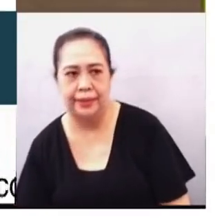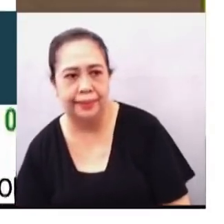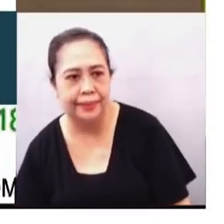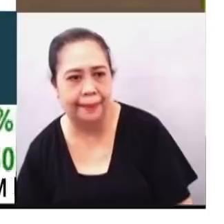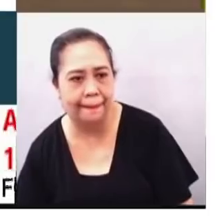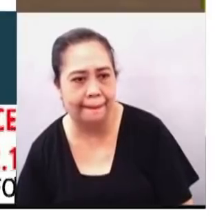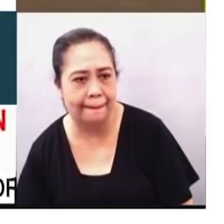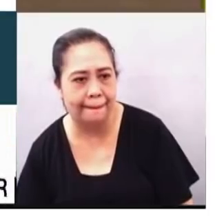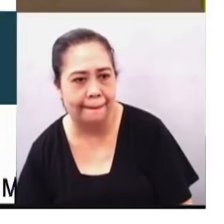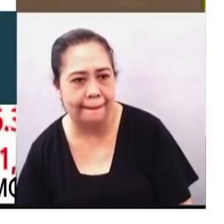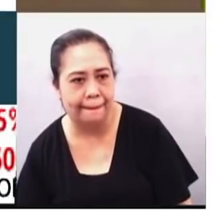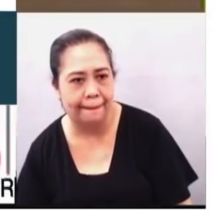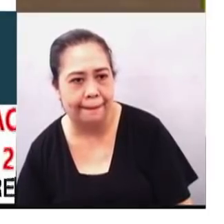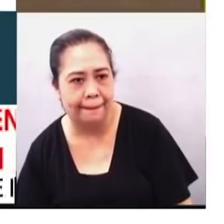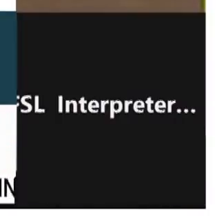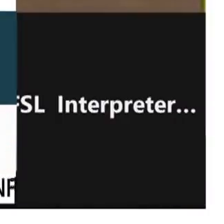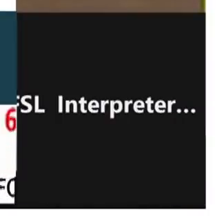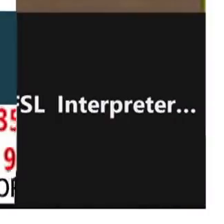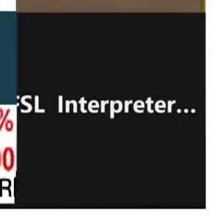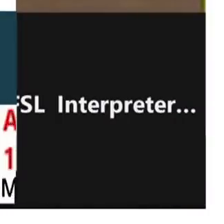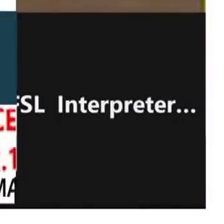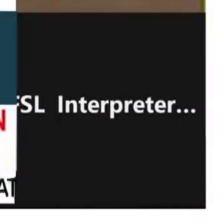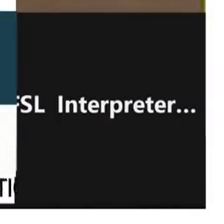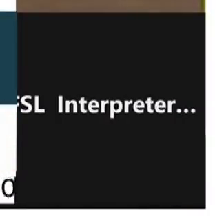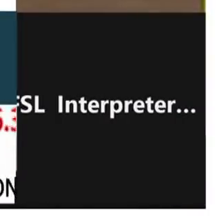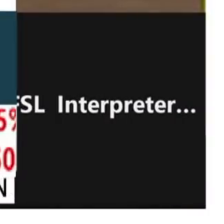policy, why not?